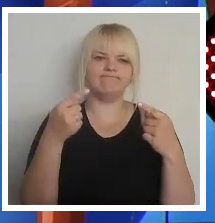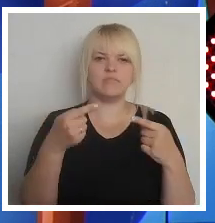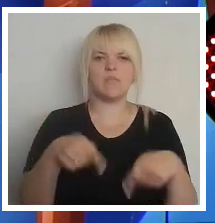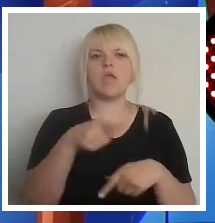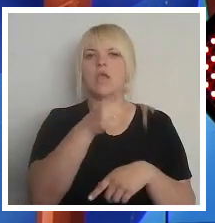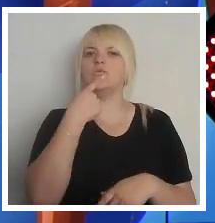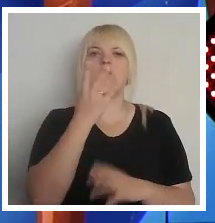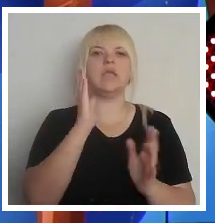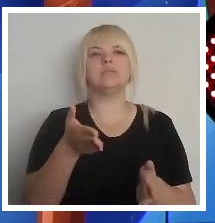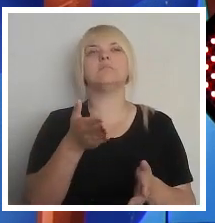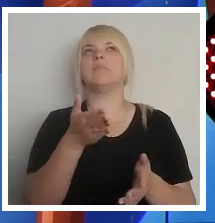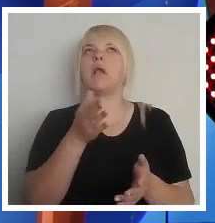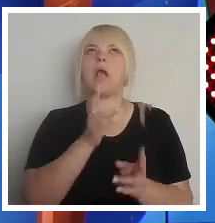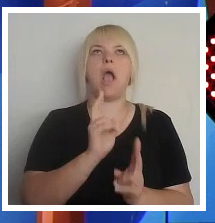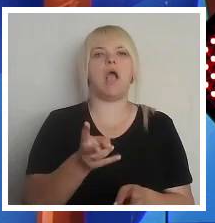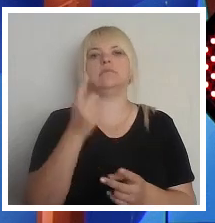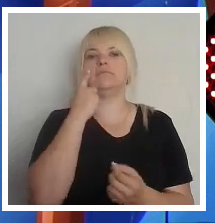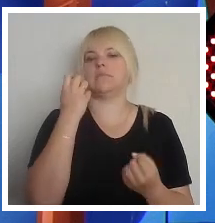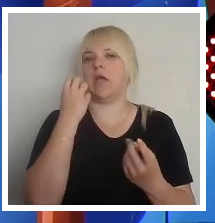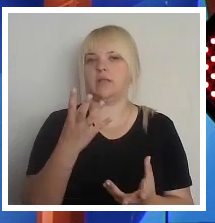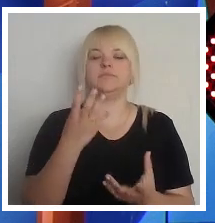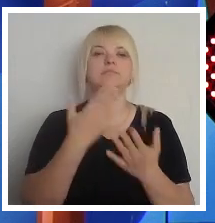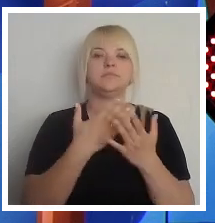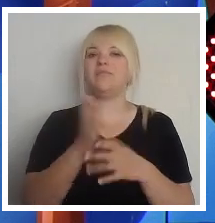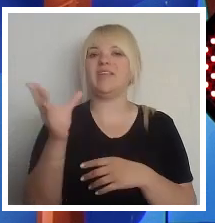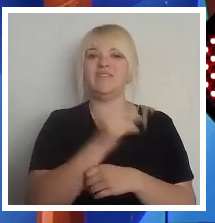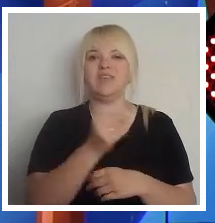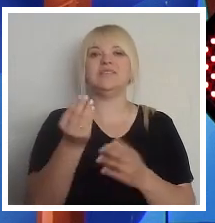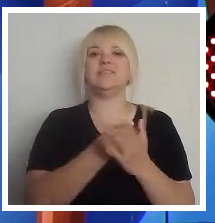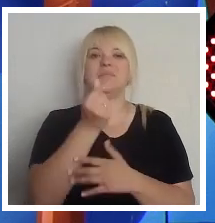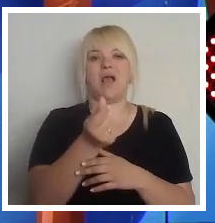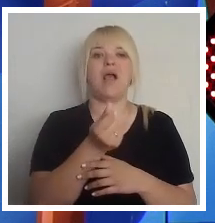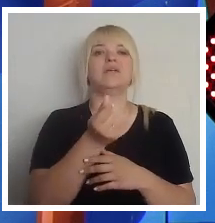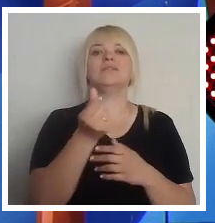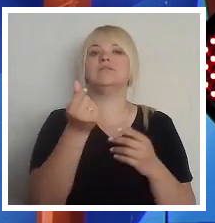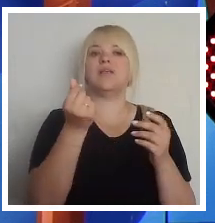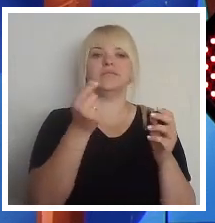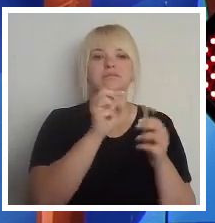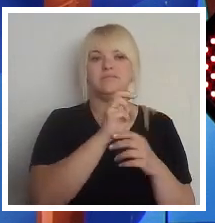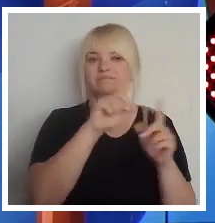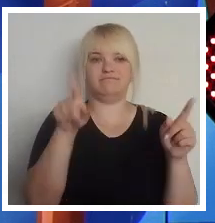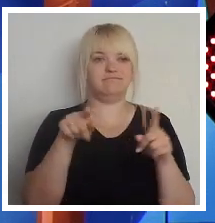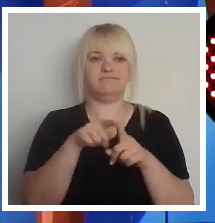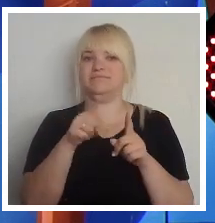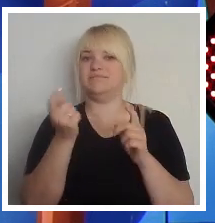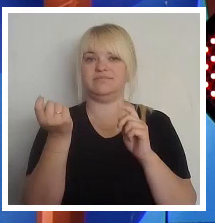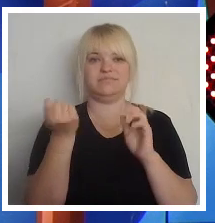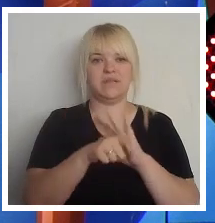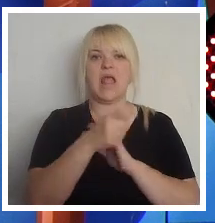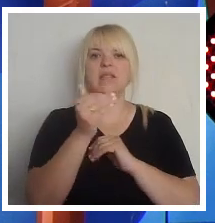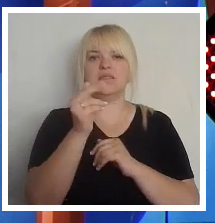ir skaidrs, ka ja mēs noslēgtu visas paywalls ciet, tad vismaz Delfi gadījumā,